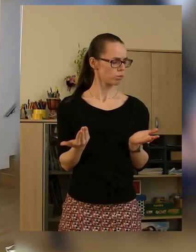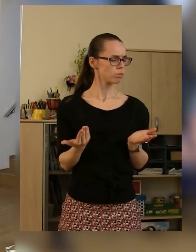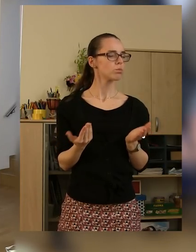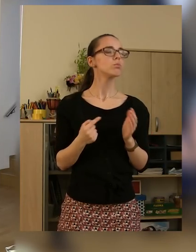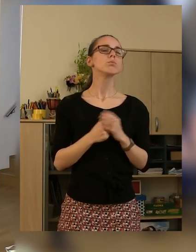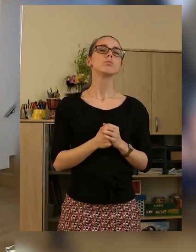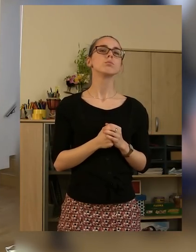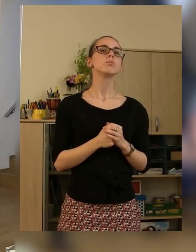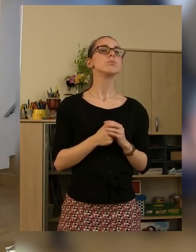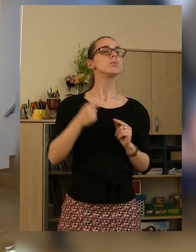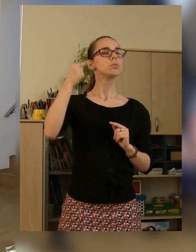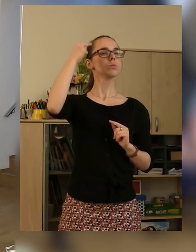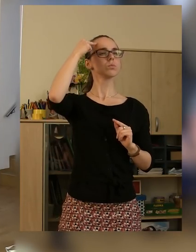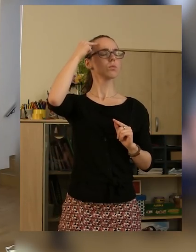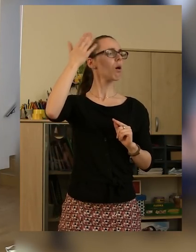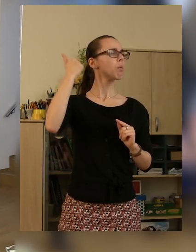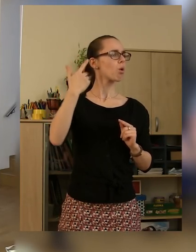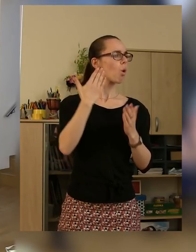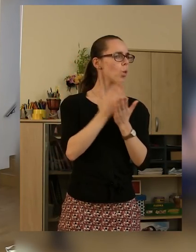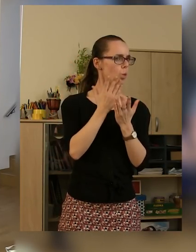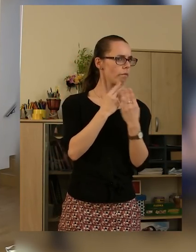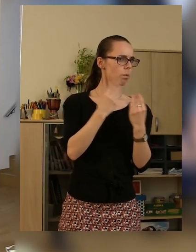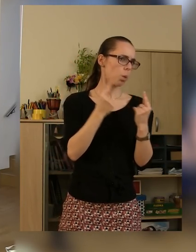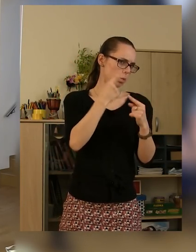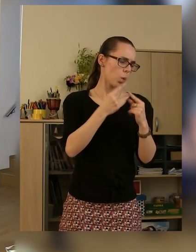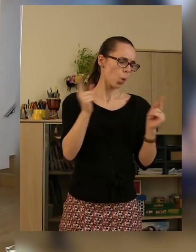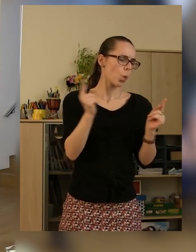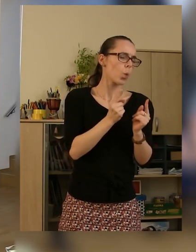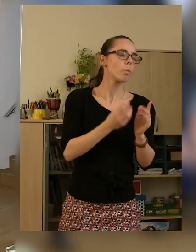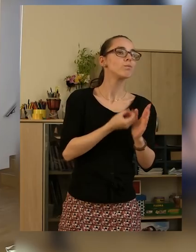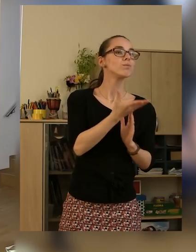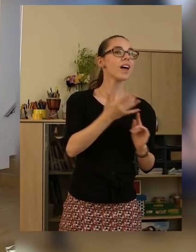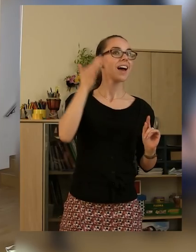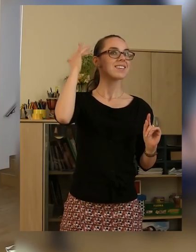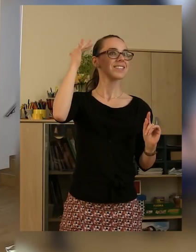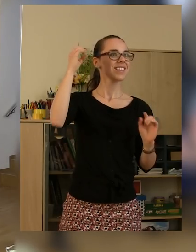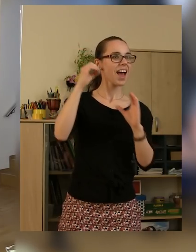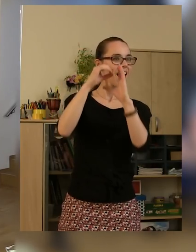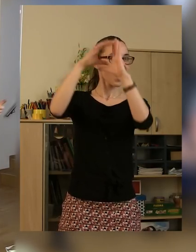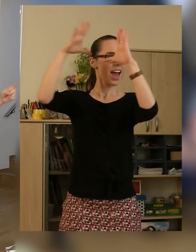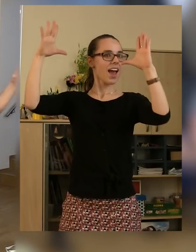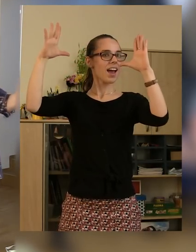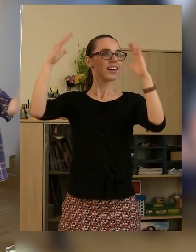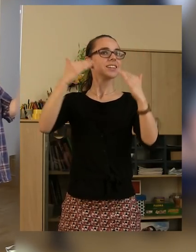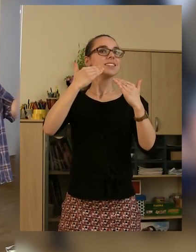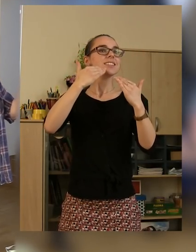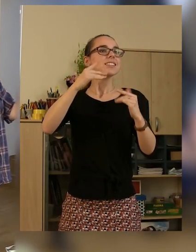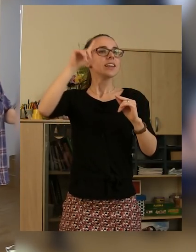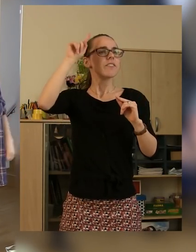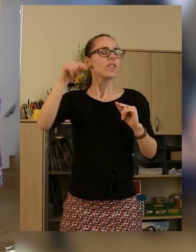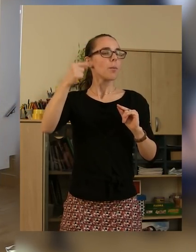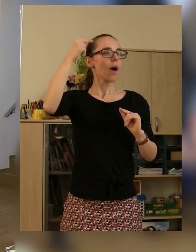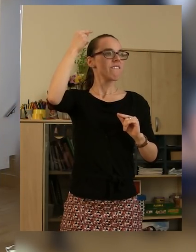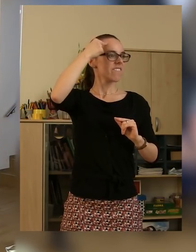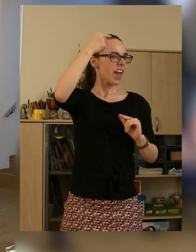Ta spočívá a vychází z toho, co jsem už řekl. Sen kompenzuje jednostrannost mýho